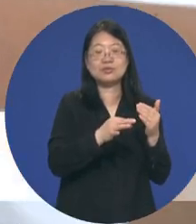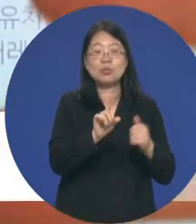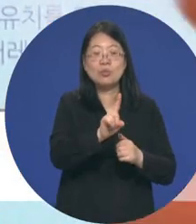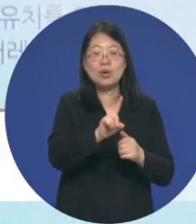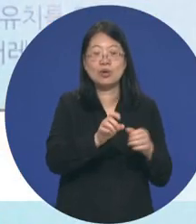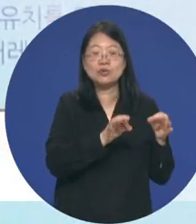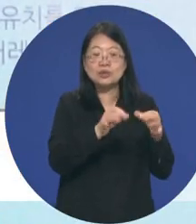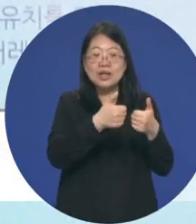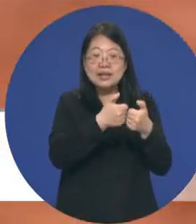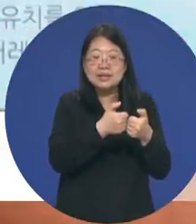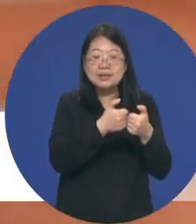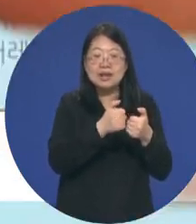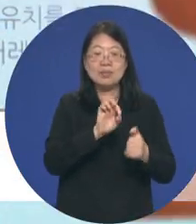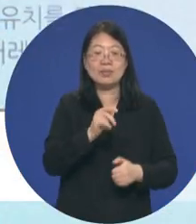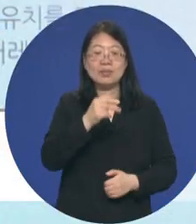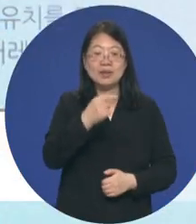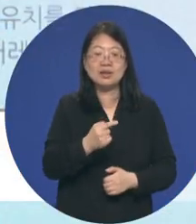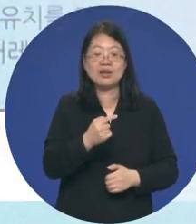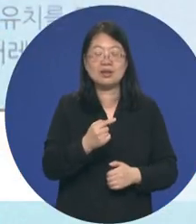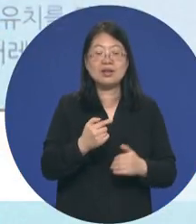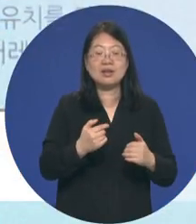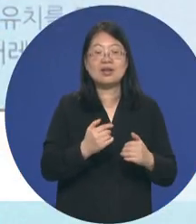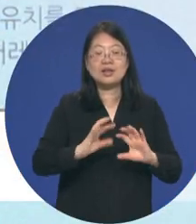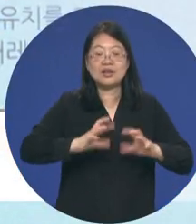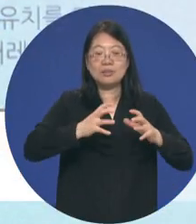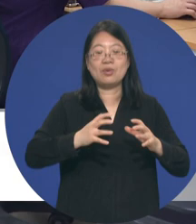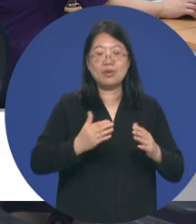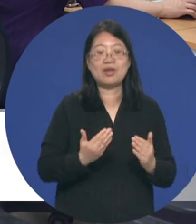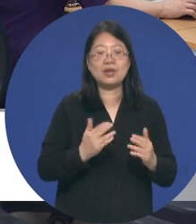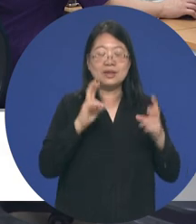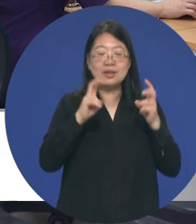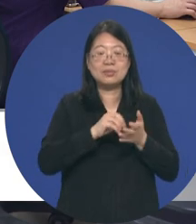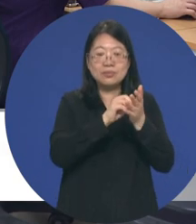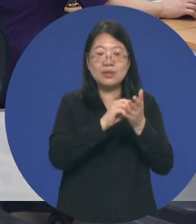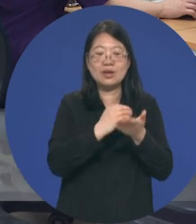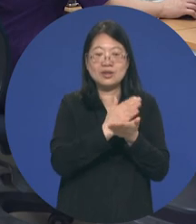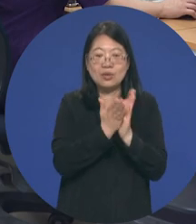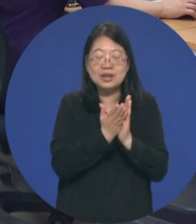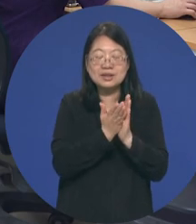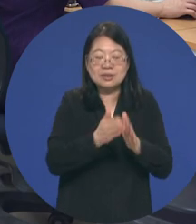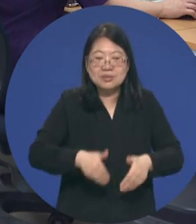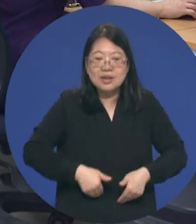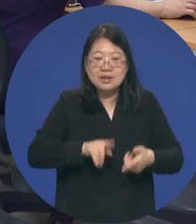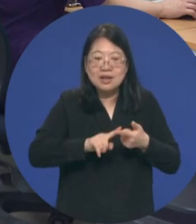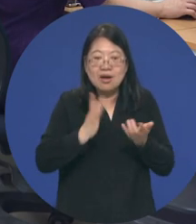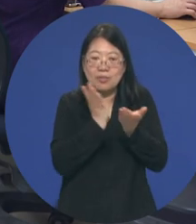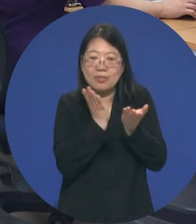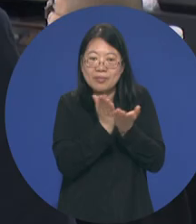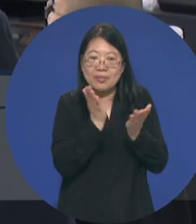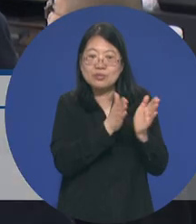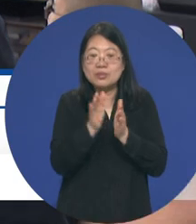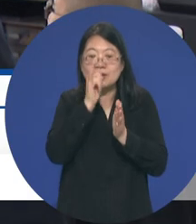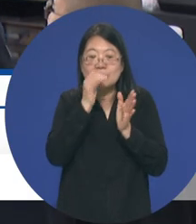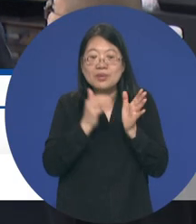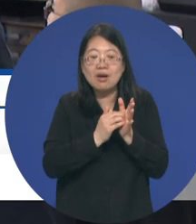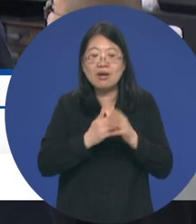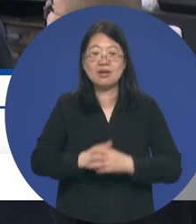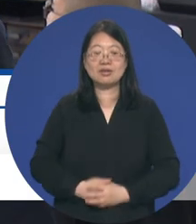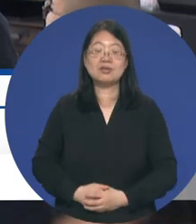원프은 기업 단계에 맞춰 수요 맞춤형으로 구성했다는 겁니다